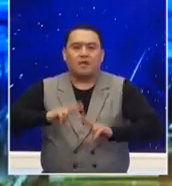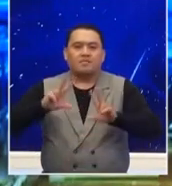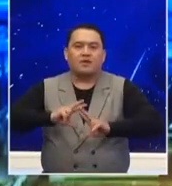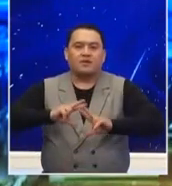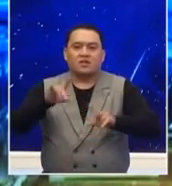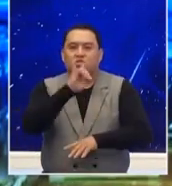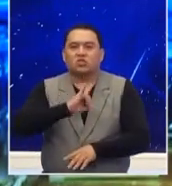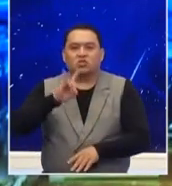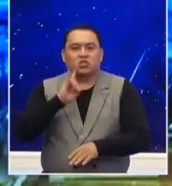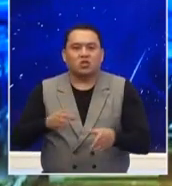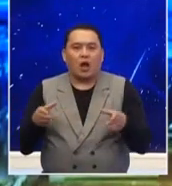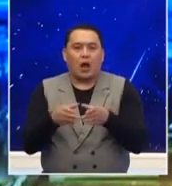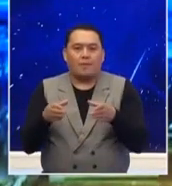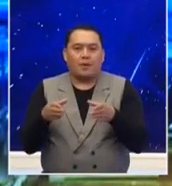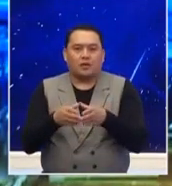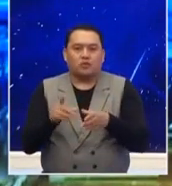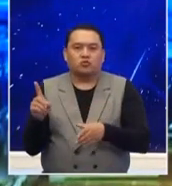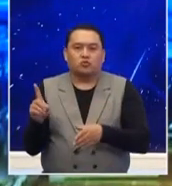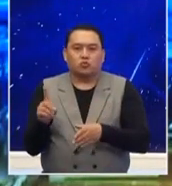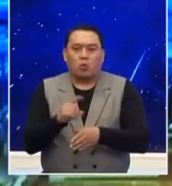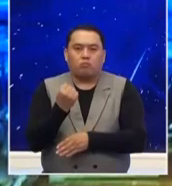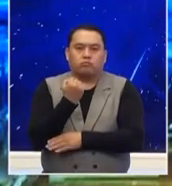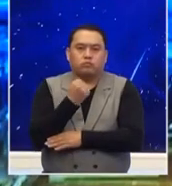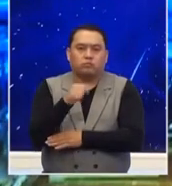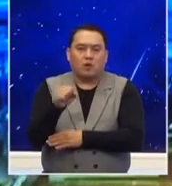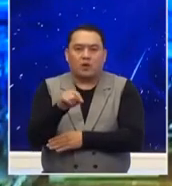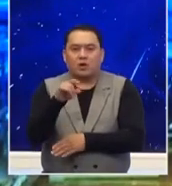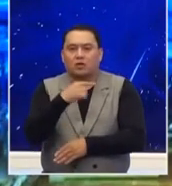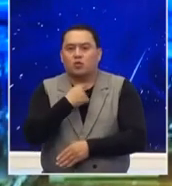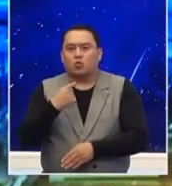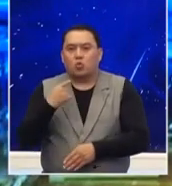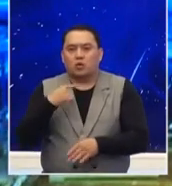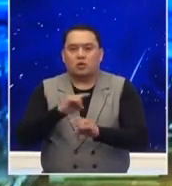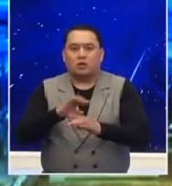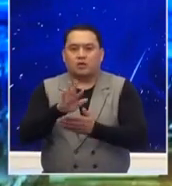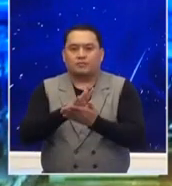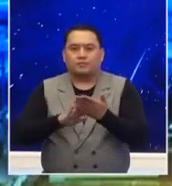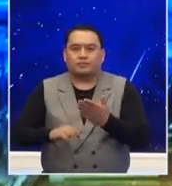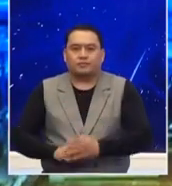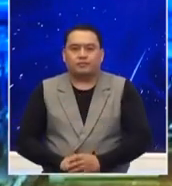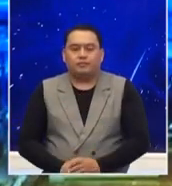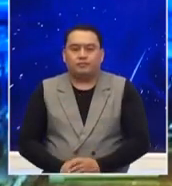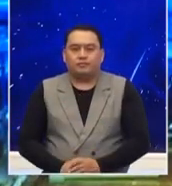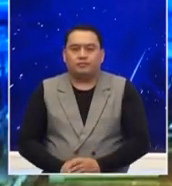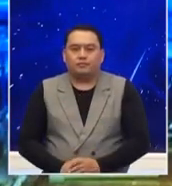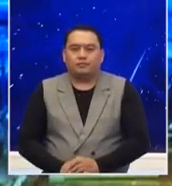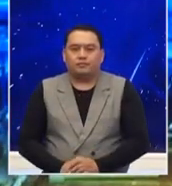Казахстана по волейболу среди женских команд. Что помогло одержать победу волейболисткам ЖТСУ, узнавал Алексей